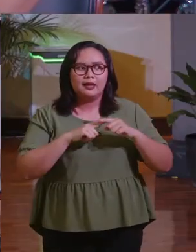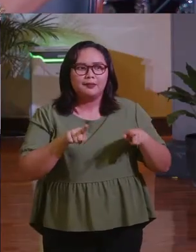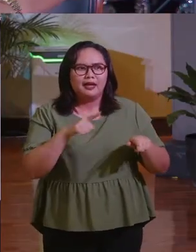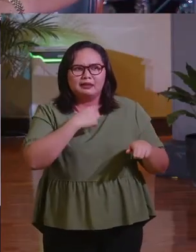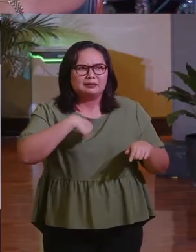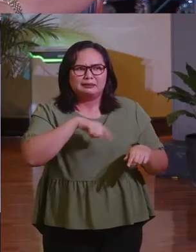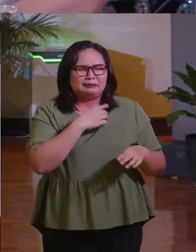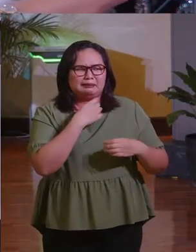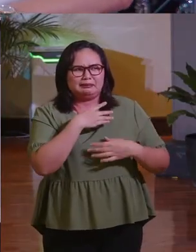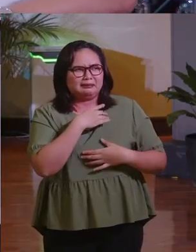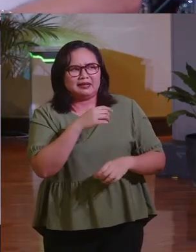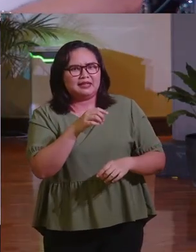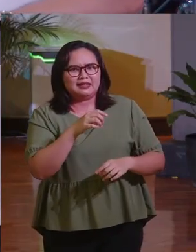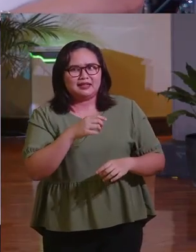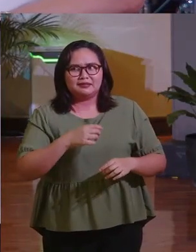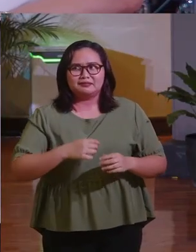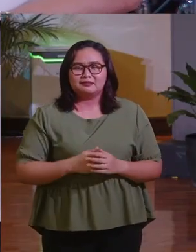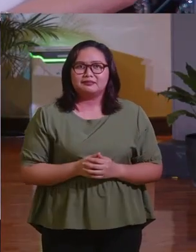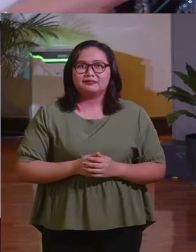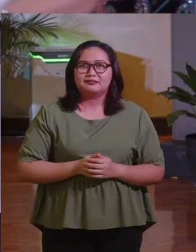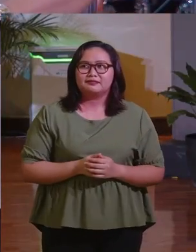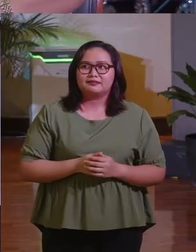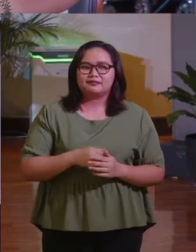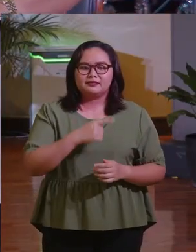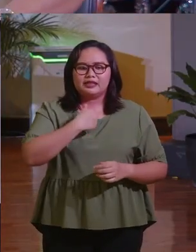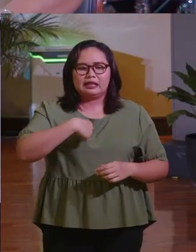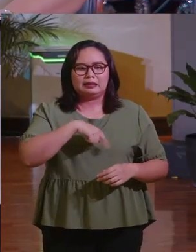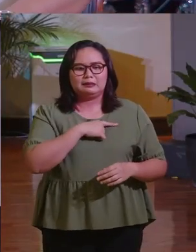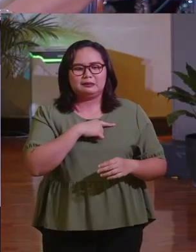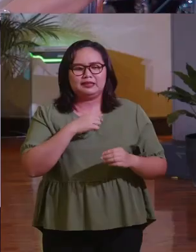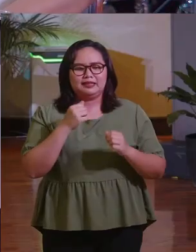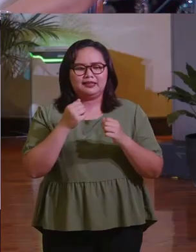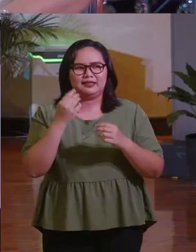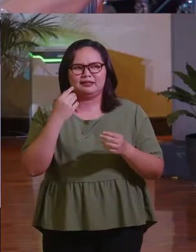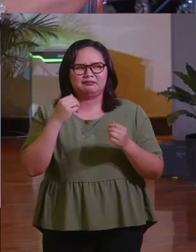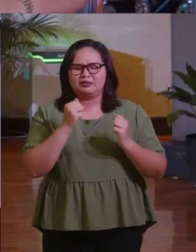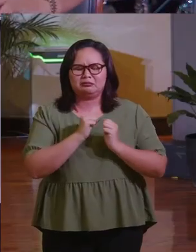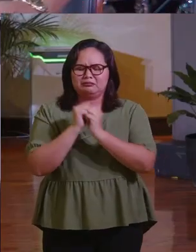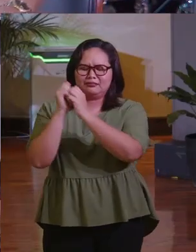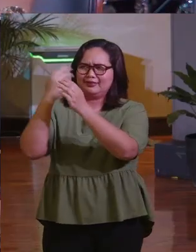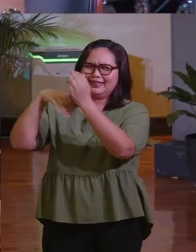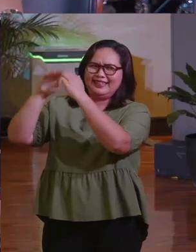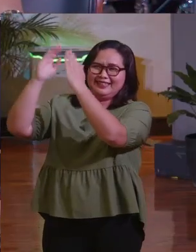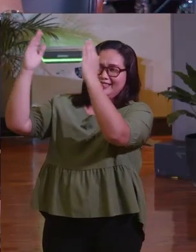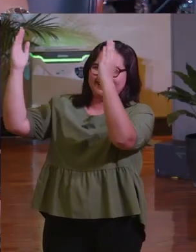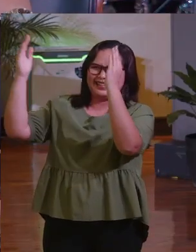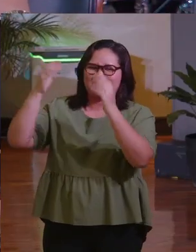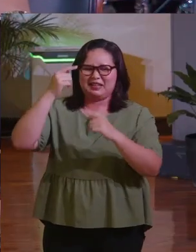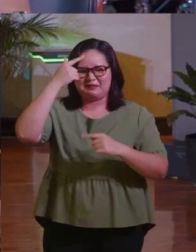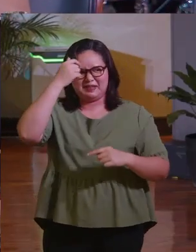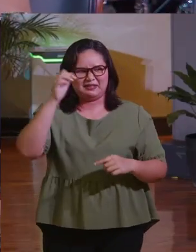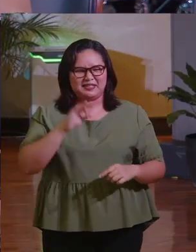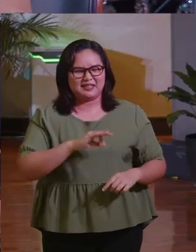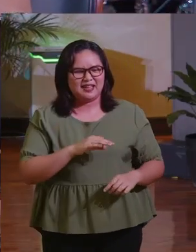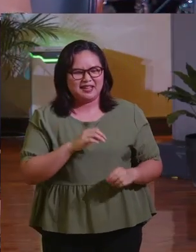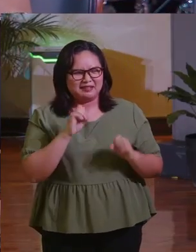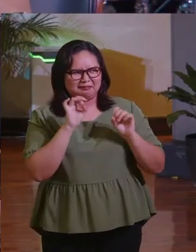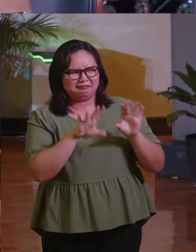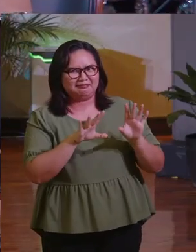sila. Ayaw natin silang makasama sa langit kasi nakakainis sila.